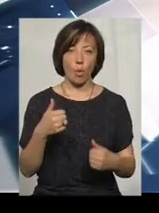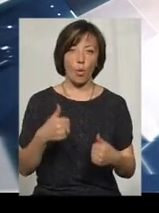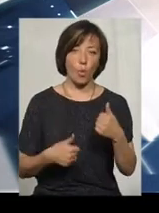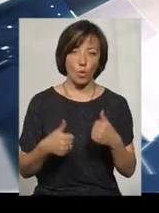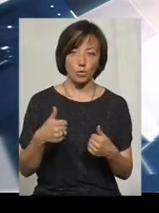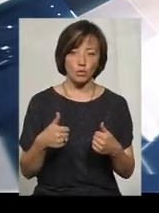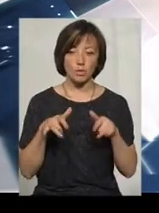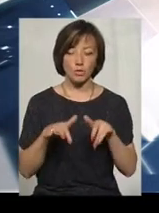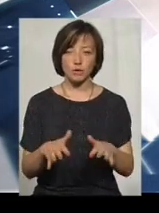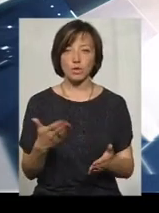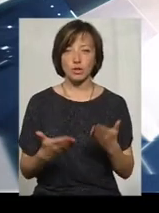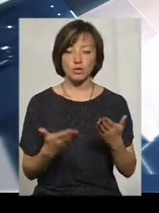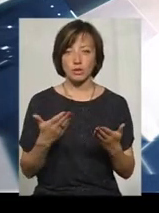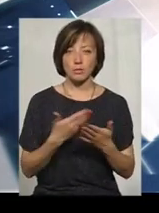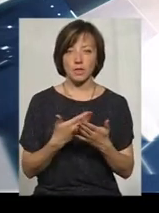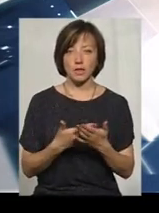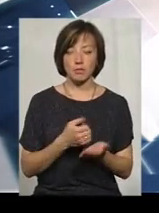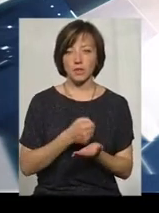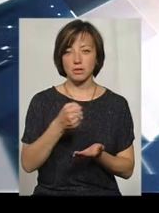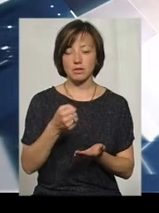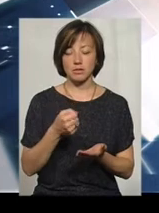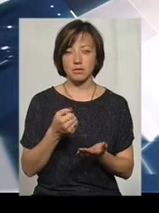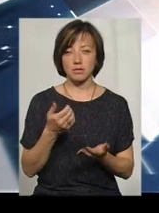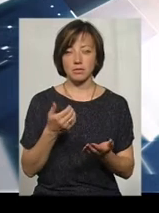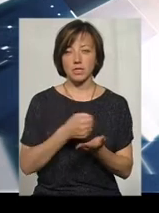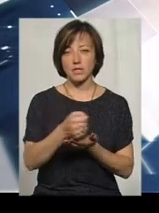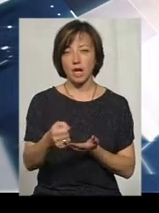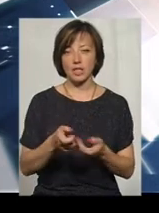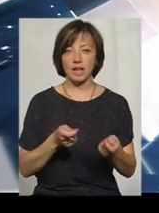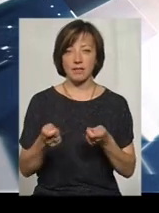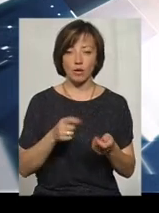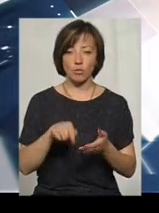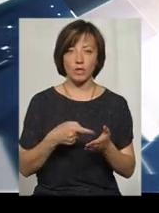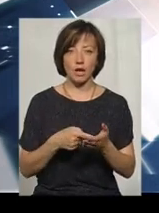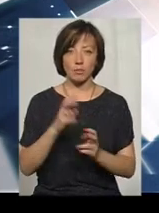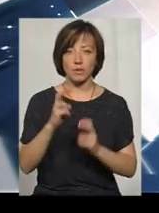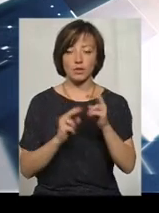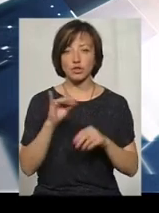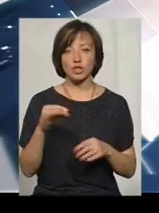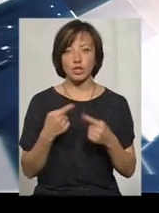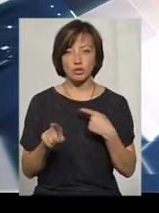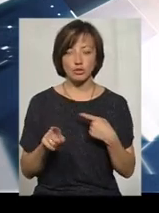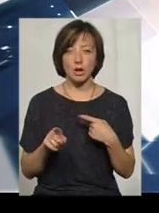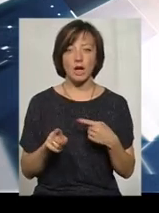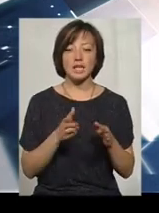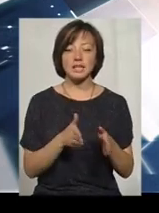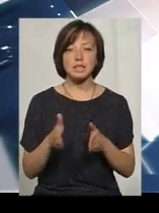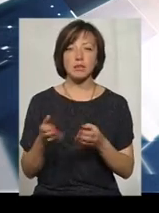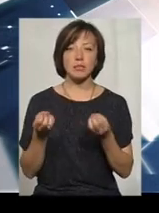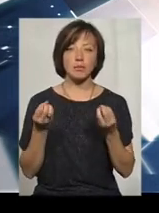конкурсна процедура, якщо це стосується безпосередньо призначення керівників комунальних підприємств чи іншого. Ця тема